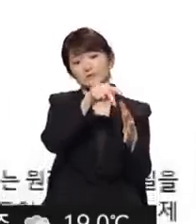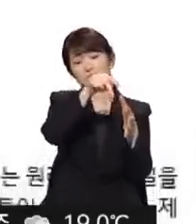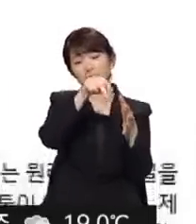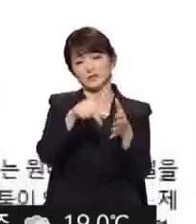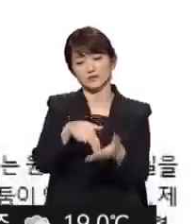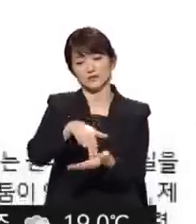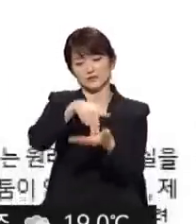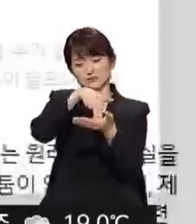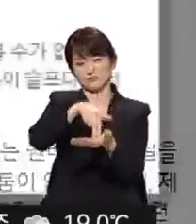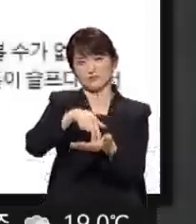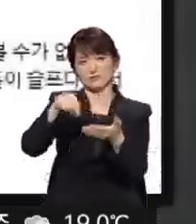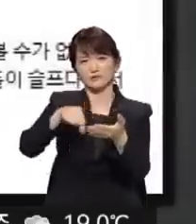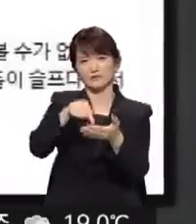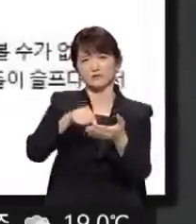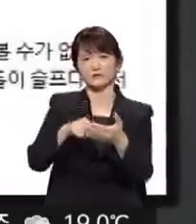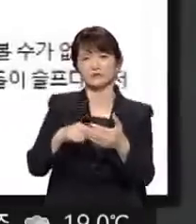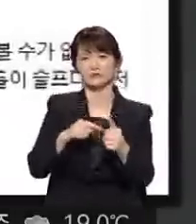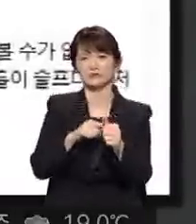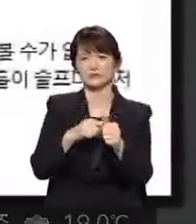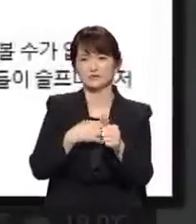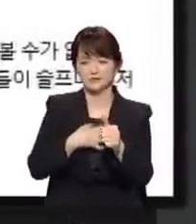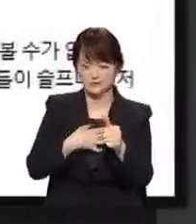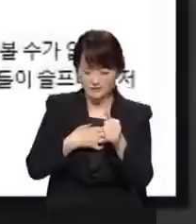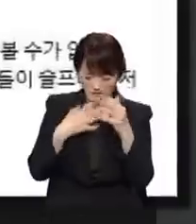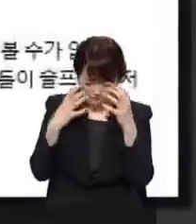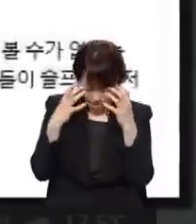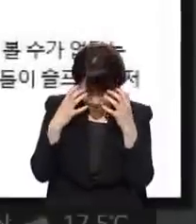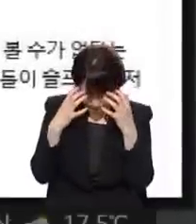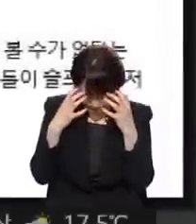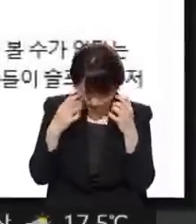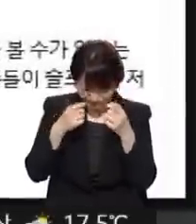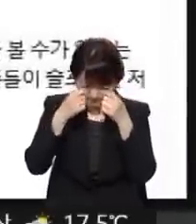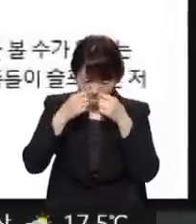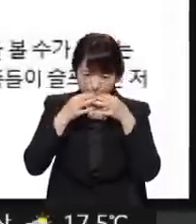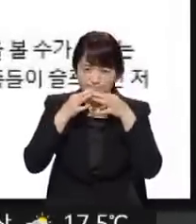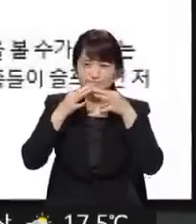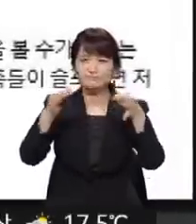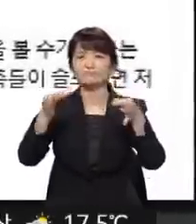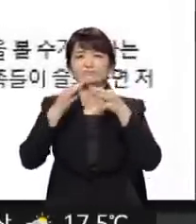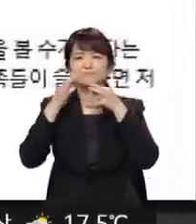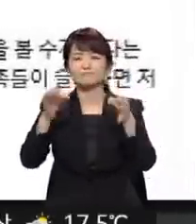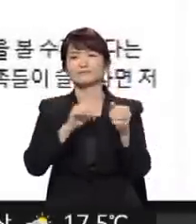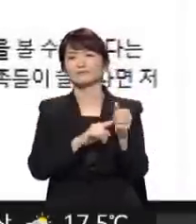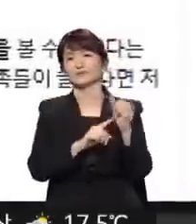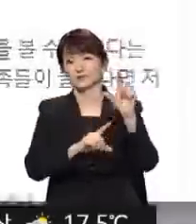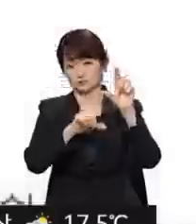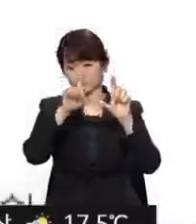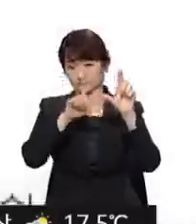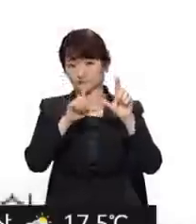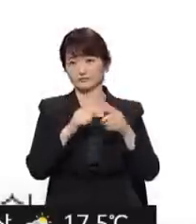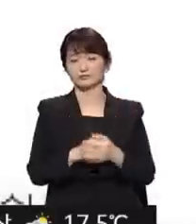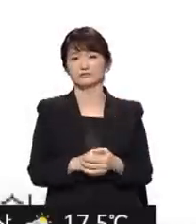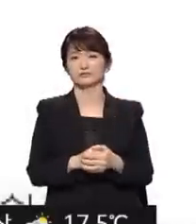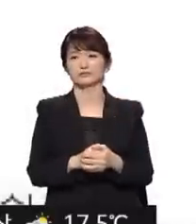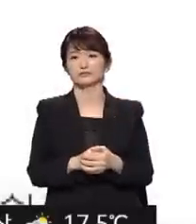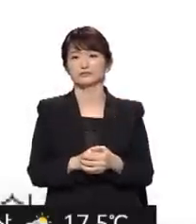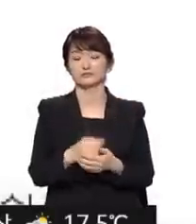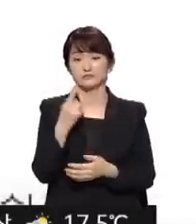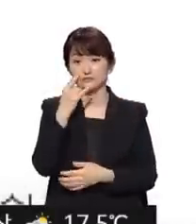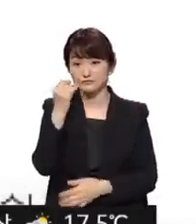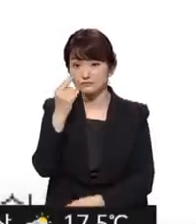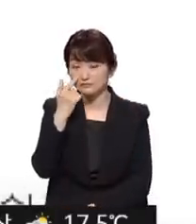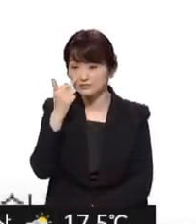안에서 괴로움에 몸서리치면서 울부짖고 있던 그 장면입니다. 엄마